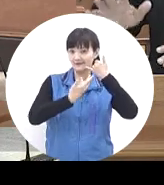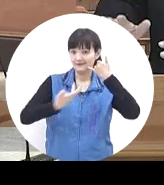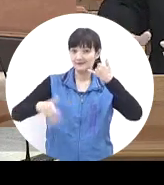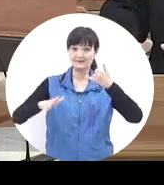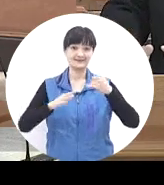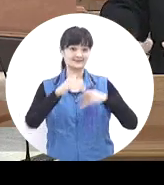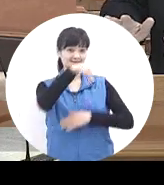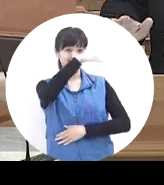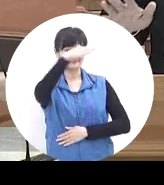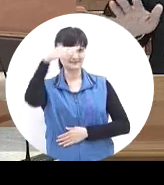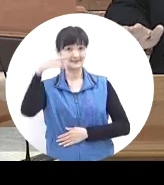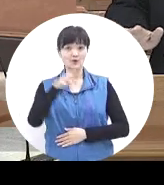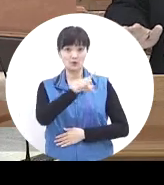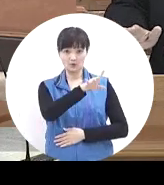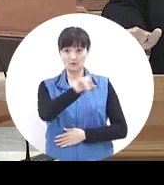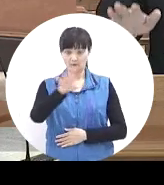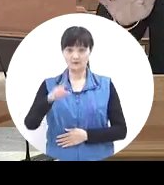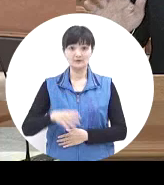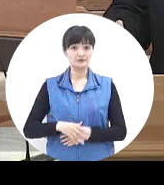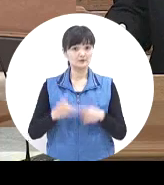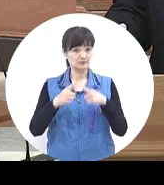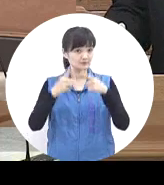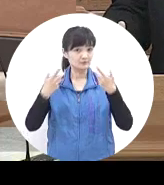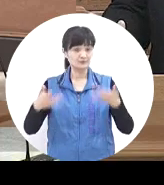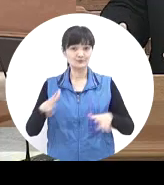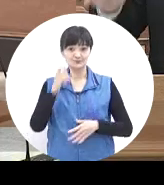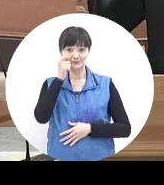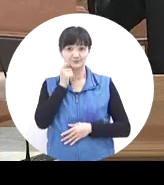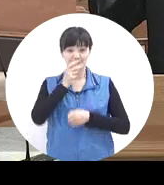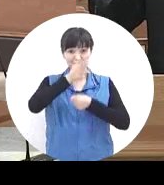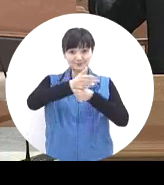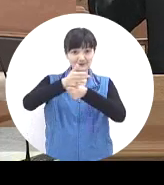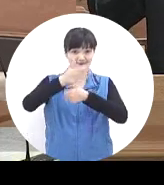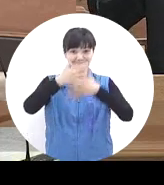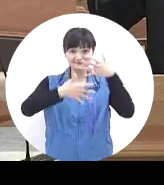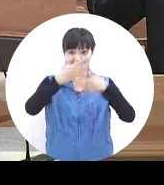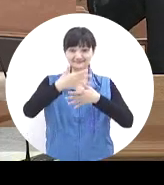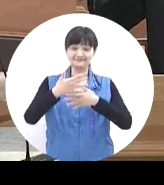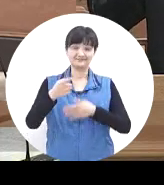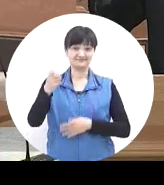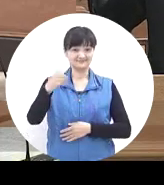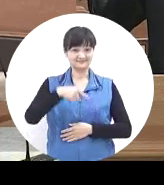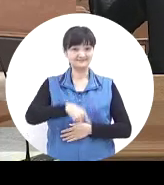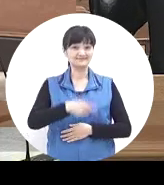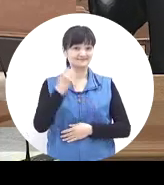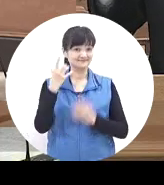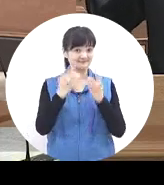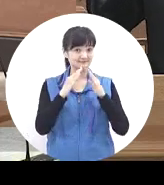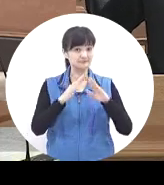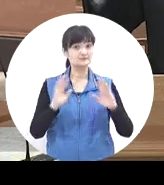要来新北市要协助来拍摄，所以我们的协拍中心一年大概有